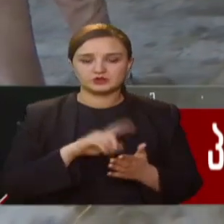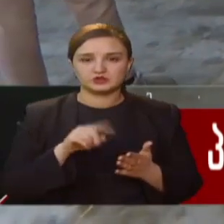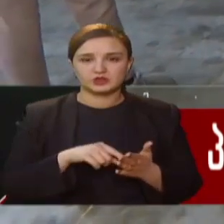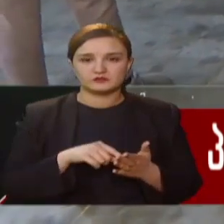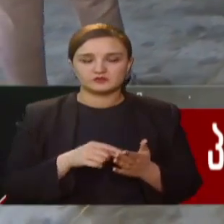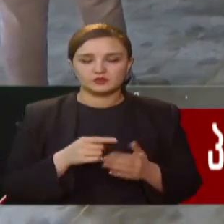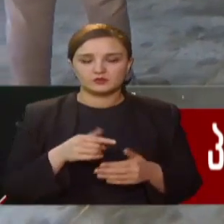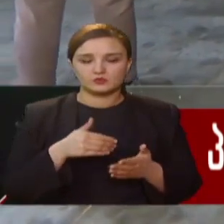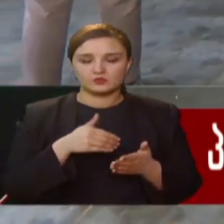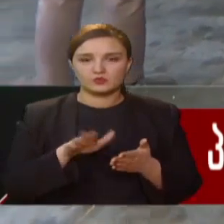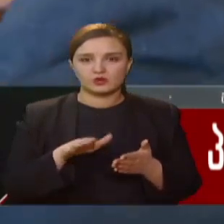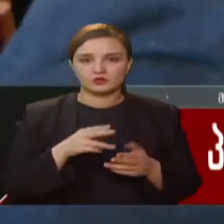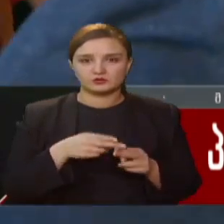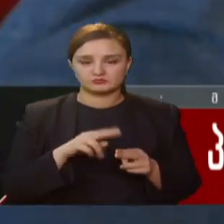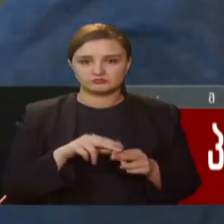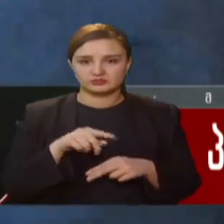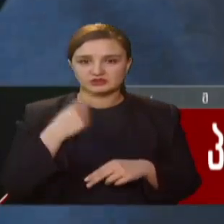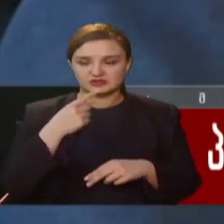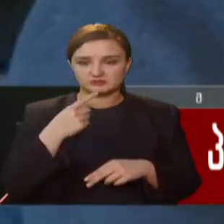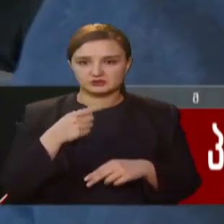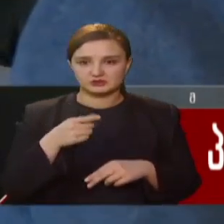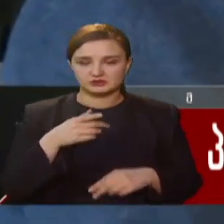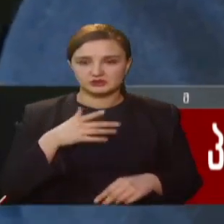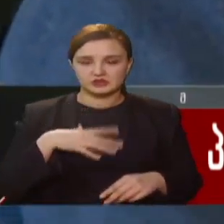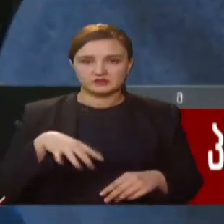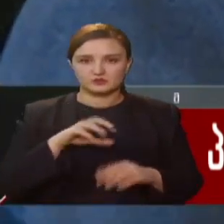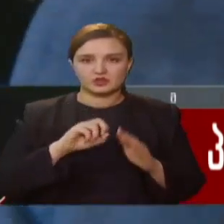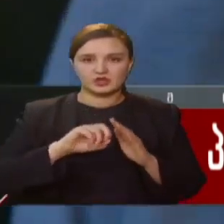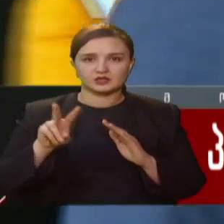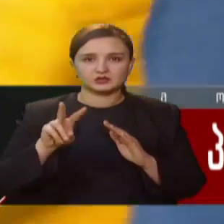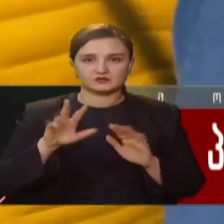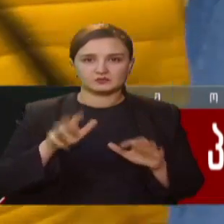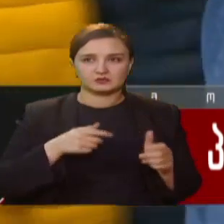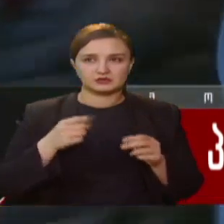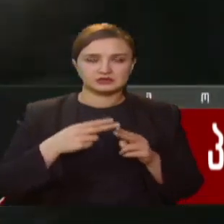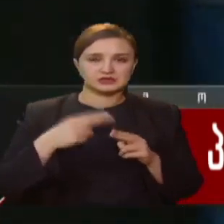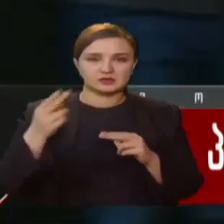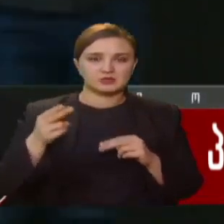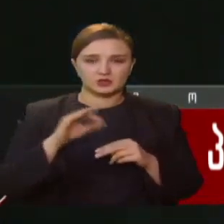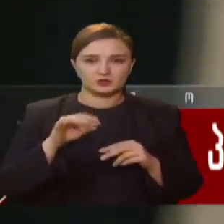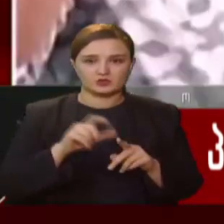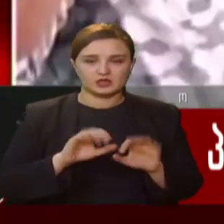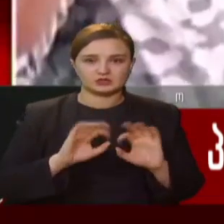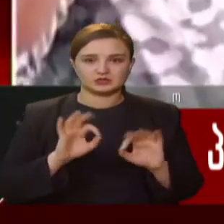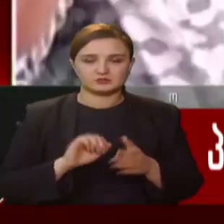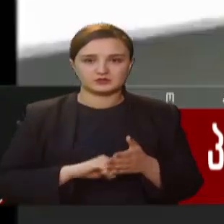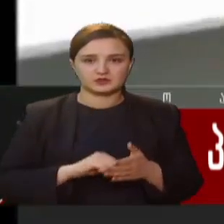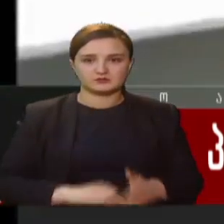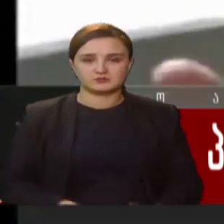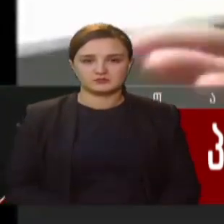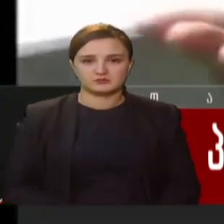შეწყალებაზე უარის თქმით ხომ არ გადაუხადა გიორგი მარგველაშვილმა მაშინ ქვეყნიდან გაქცეულ პრეზიდენტ სამაგიერო ასეთი განცხადებების გამო?